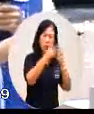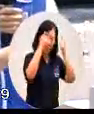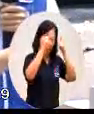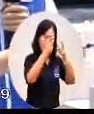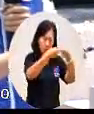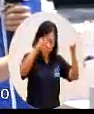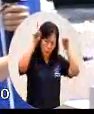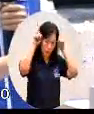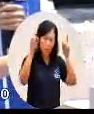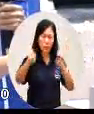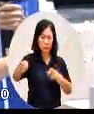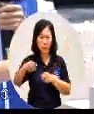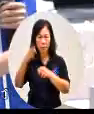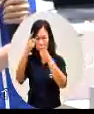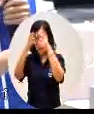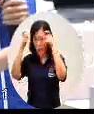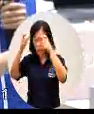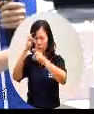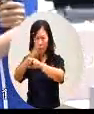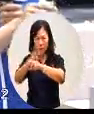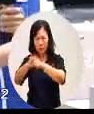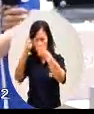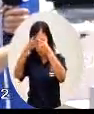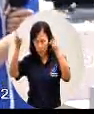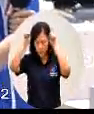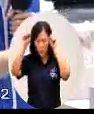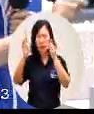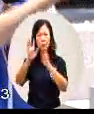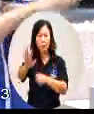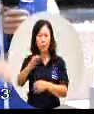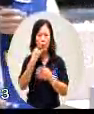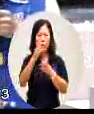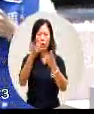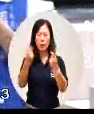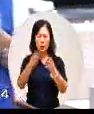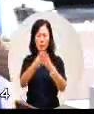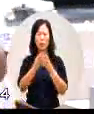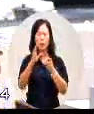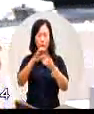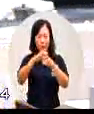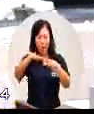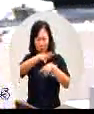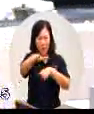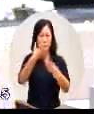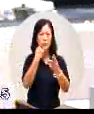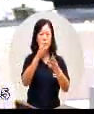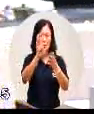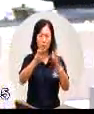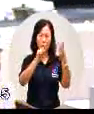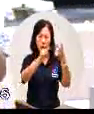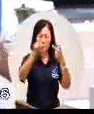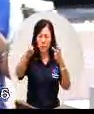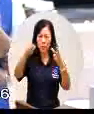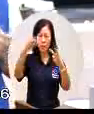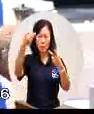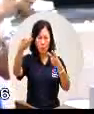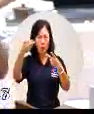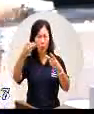第一科技大学，一样面积是 2.7 公平方公里， 2.96